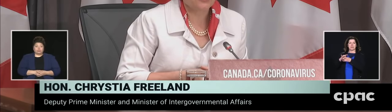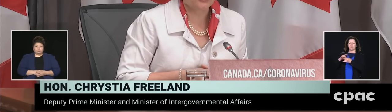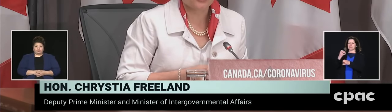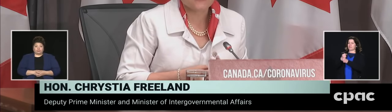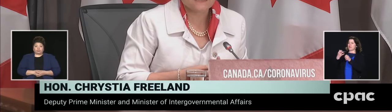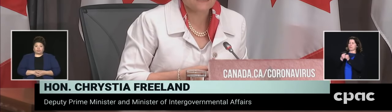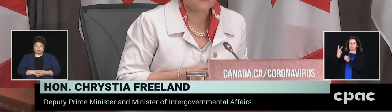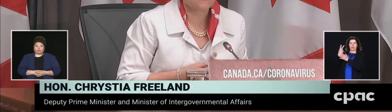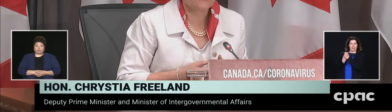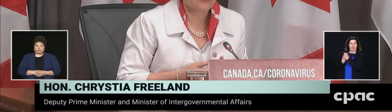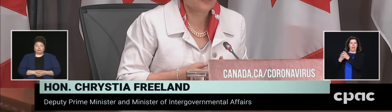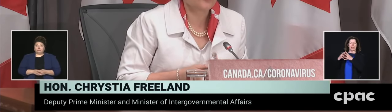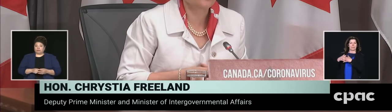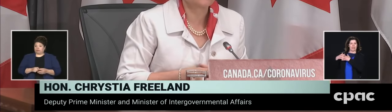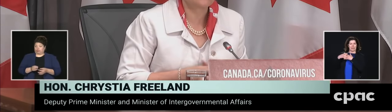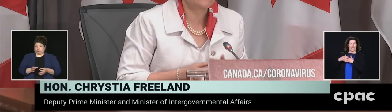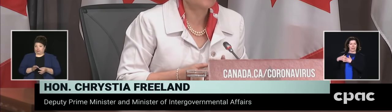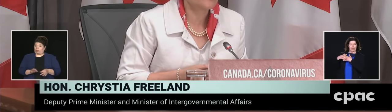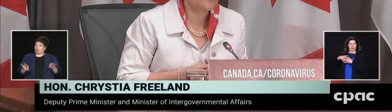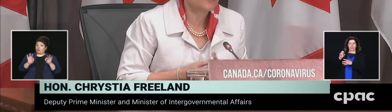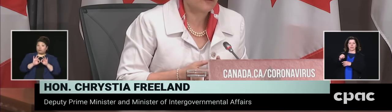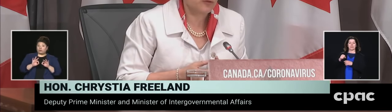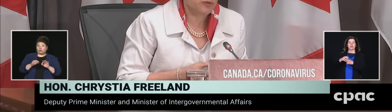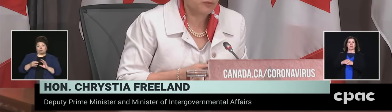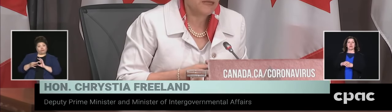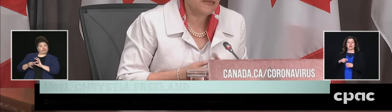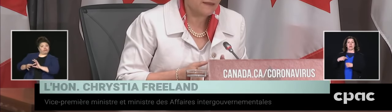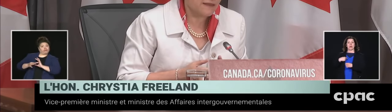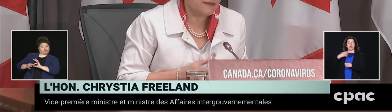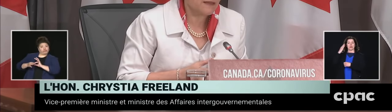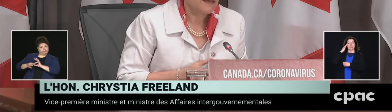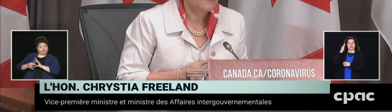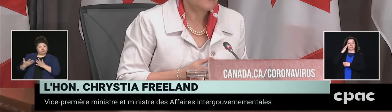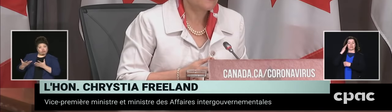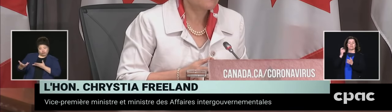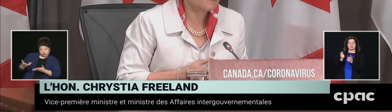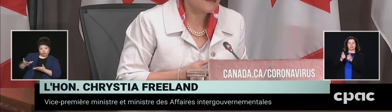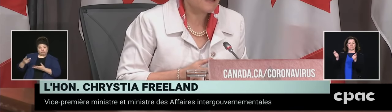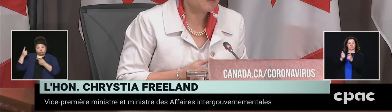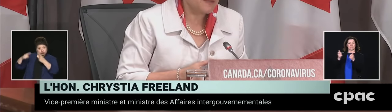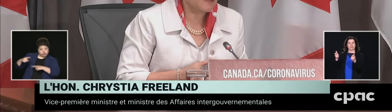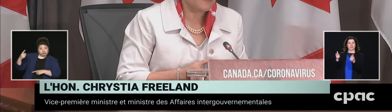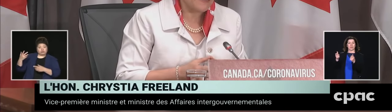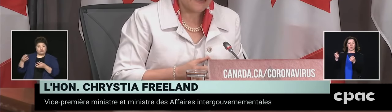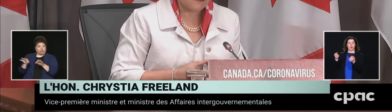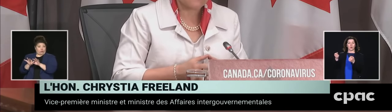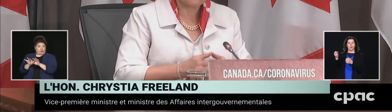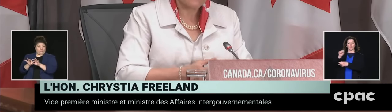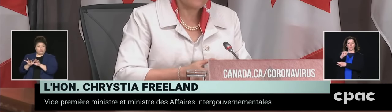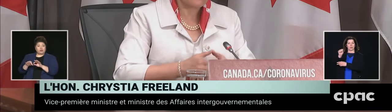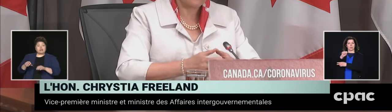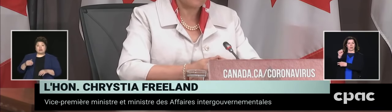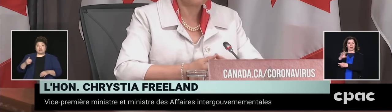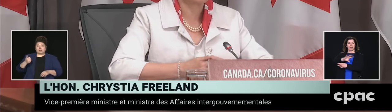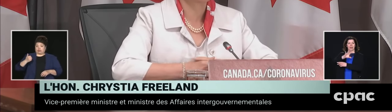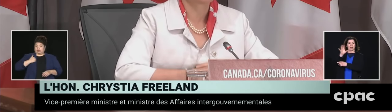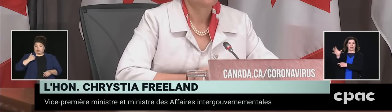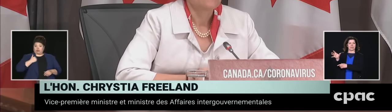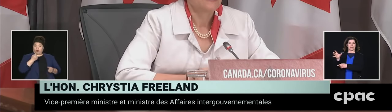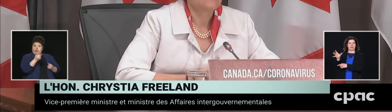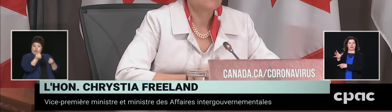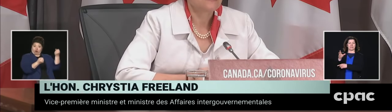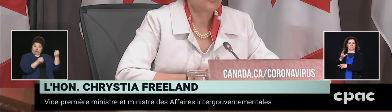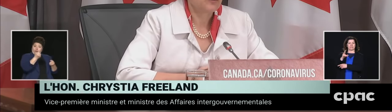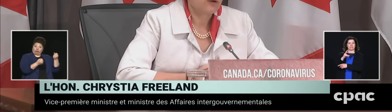Je sais que l'industrie d'automobiles canadien est très bien intégrée avec